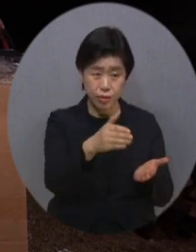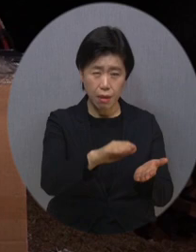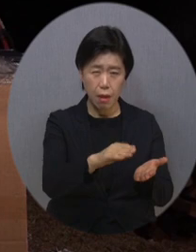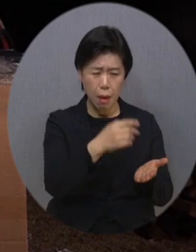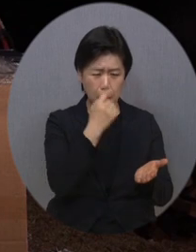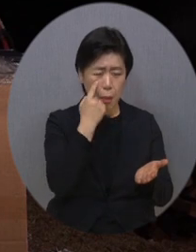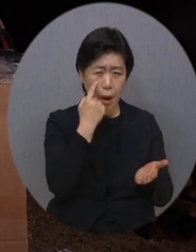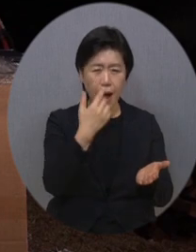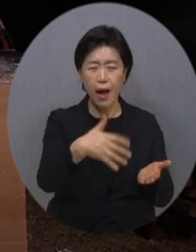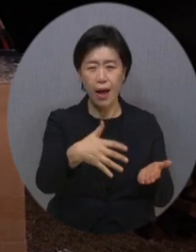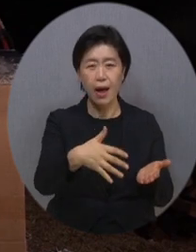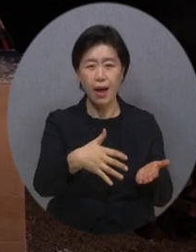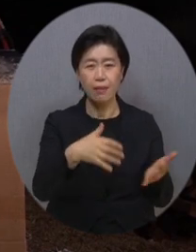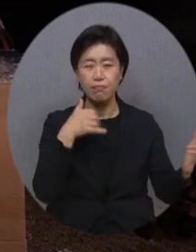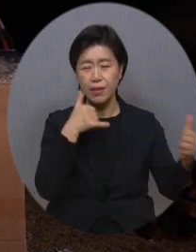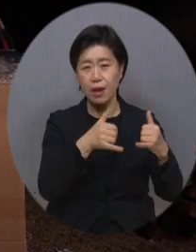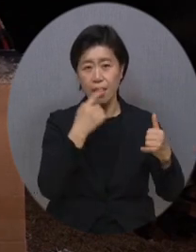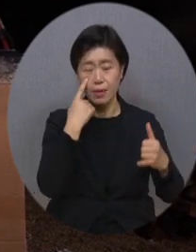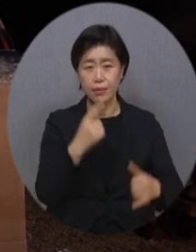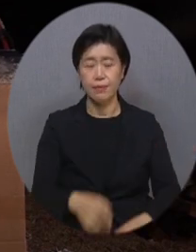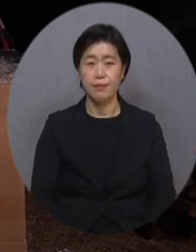입장할게. 어, 통화로 입장.